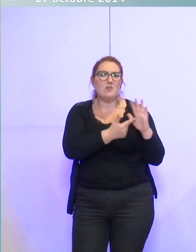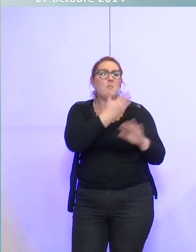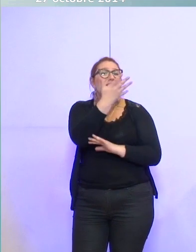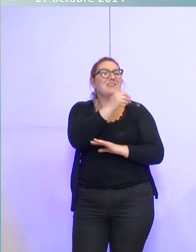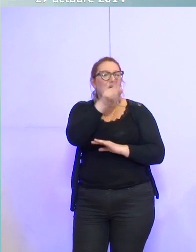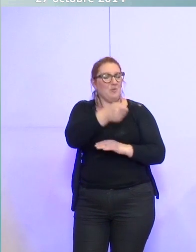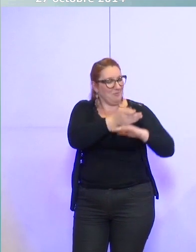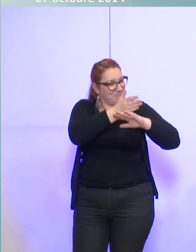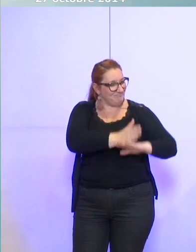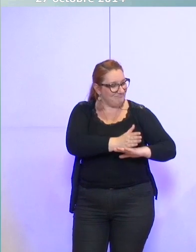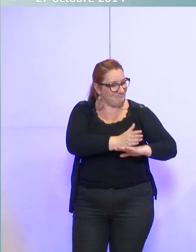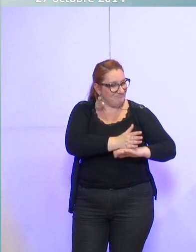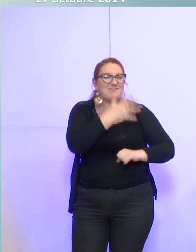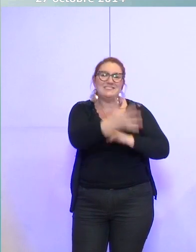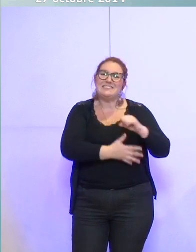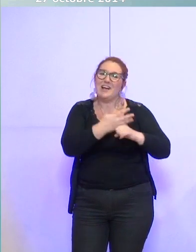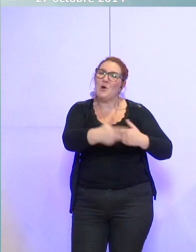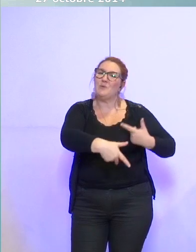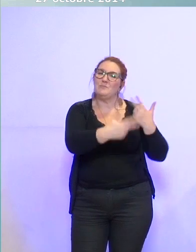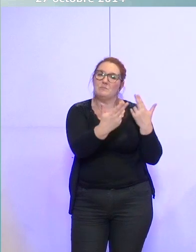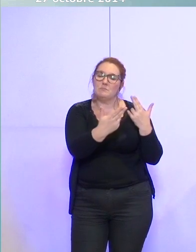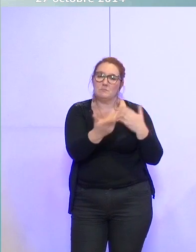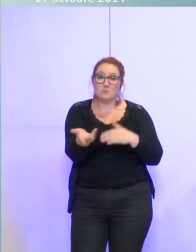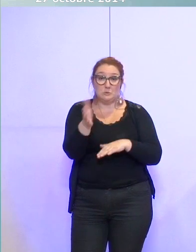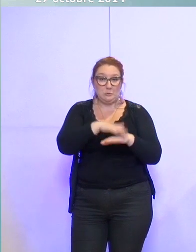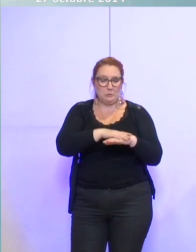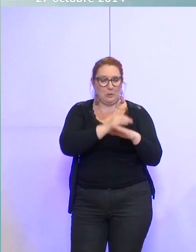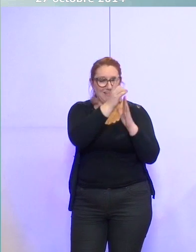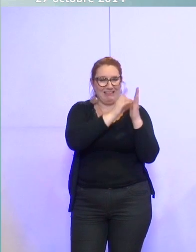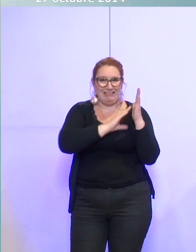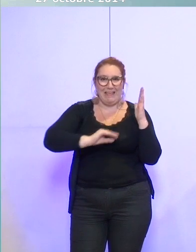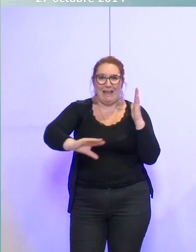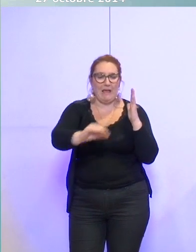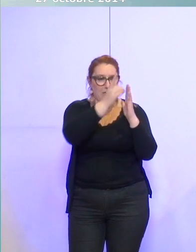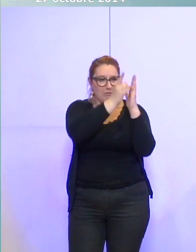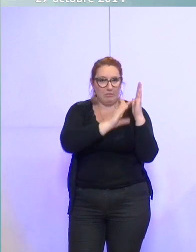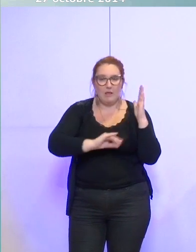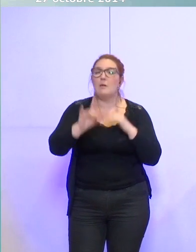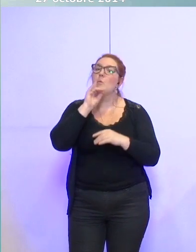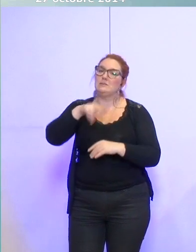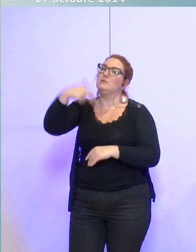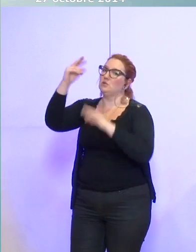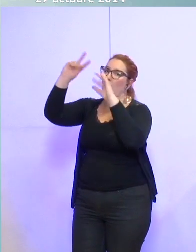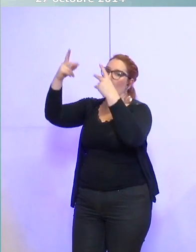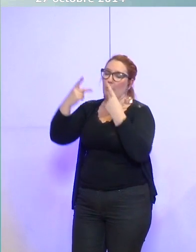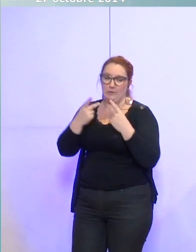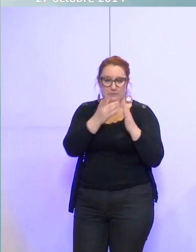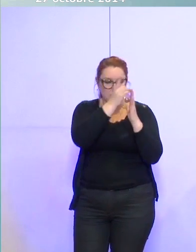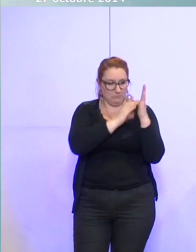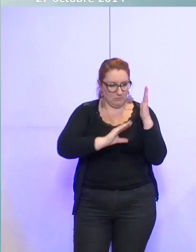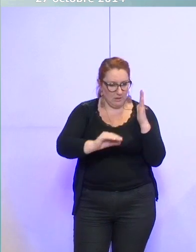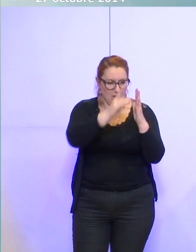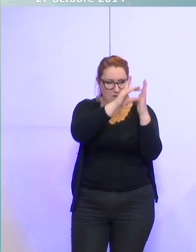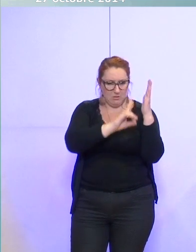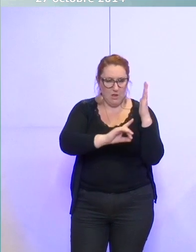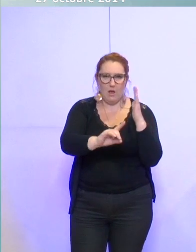ans initialement, mais plusieurs décrets, parce que ce sont des autorisations nationales, ont modifié la date de